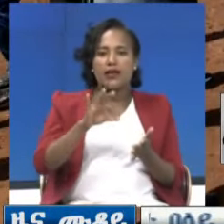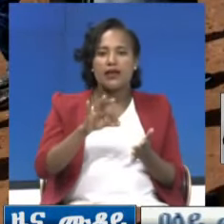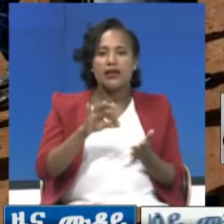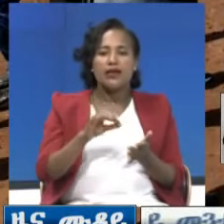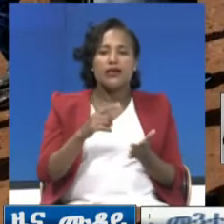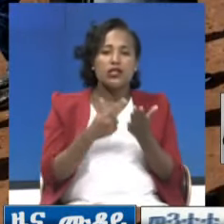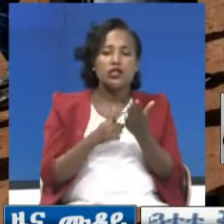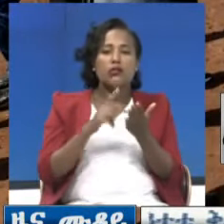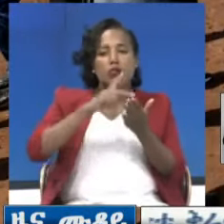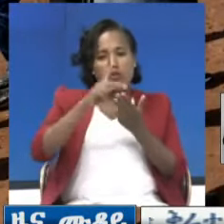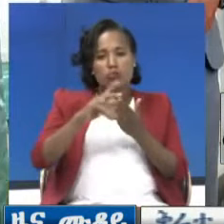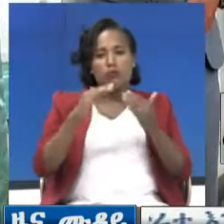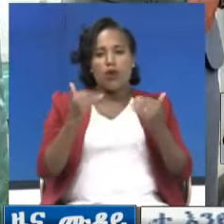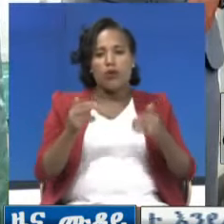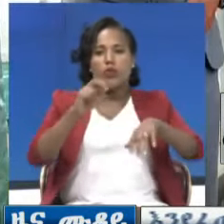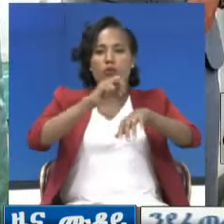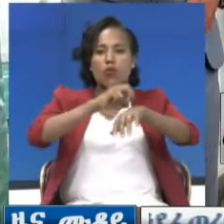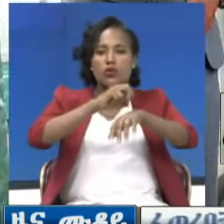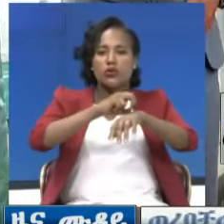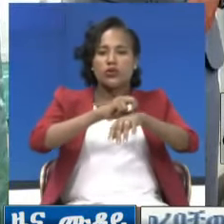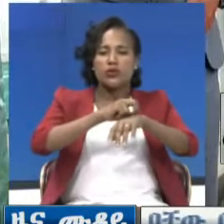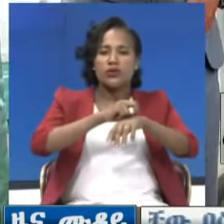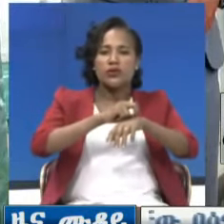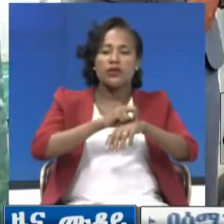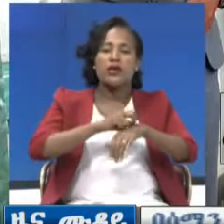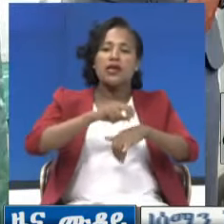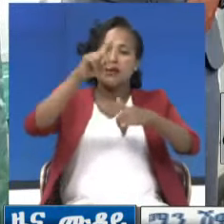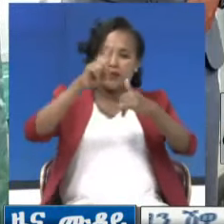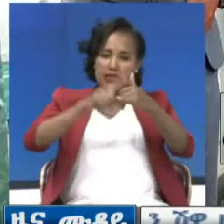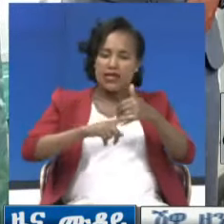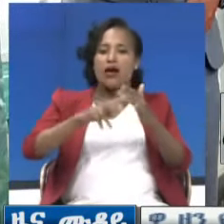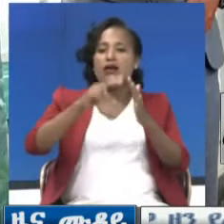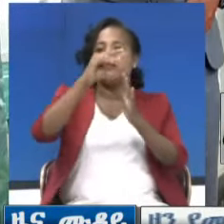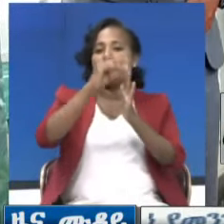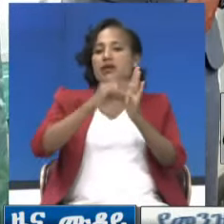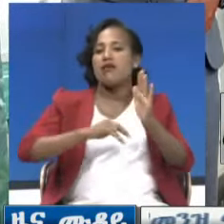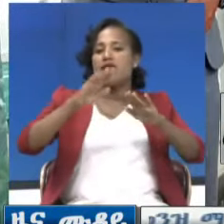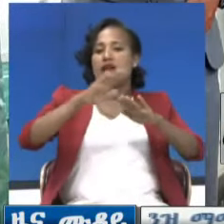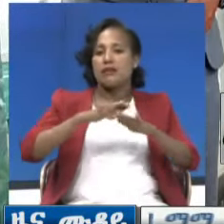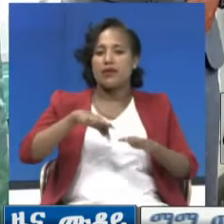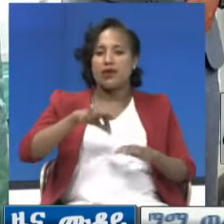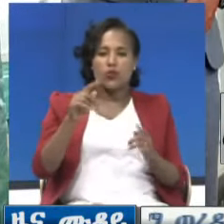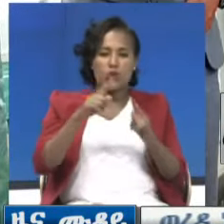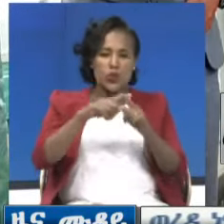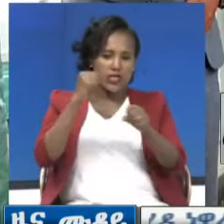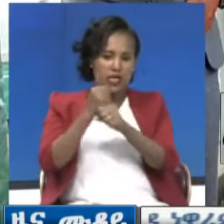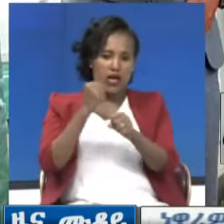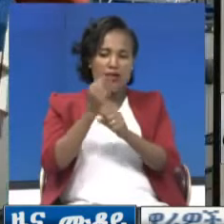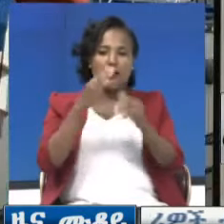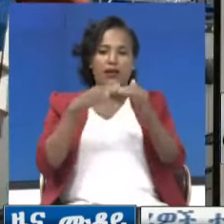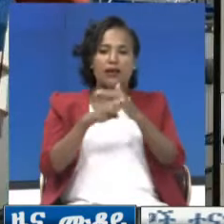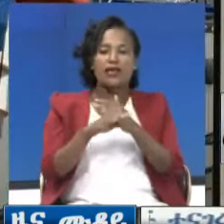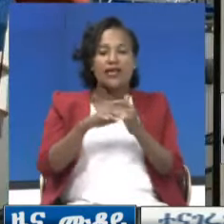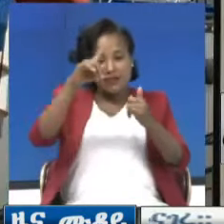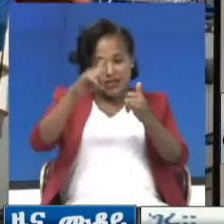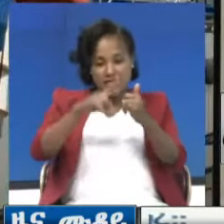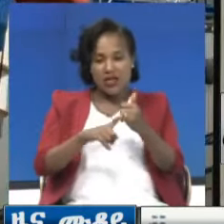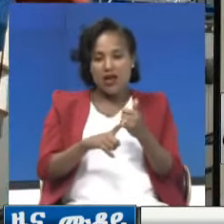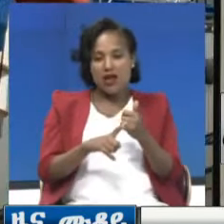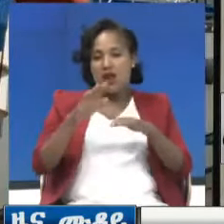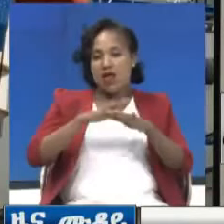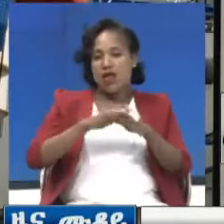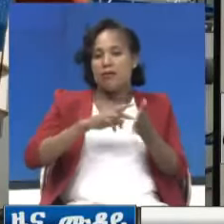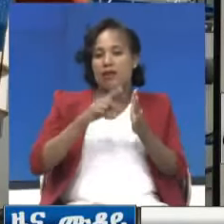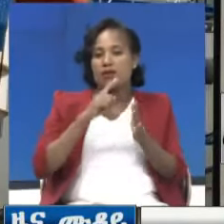እነዚህ ፕሮጀክቶች በአሁኑ ወቅት የመጨረሻ ምዕራፍ ላይ ነው የሚገኙት፣ ወደ ስራ ለመግባት የመጨረሻ ምዕራፍ ላይ ማለት